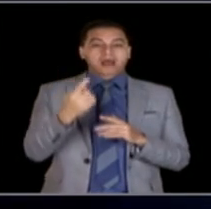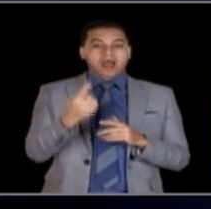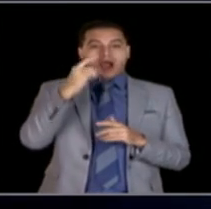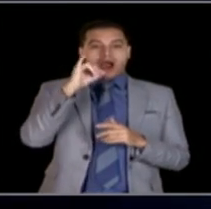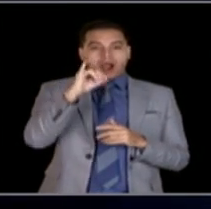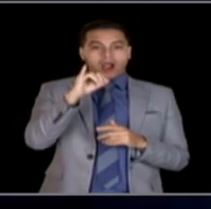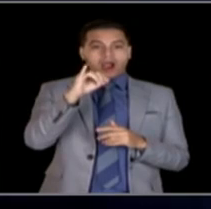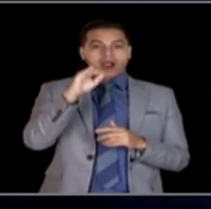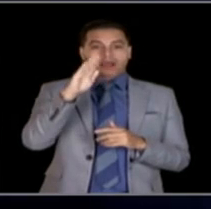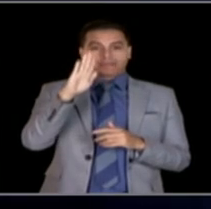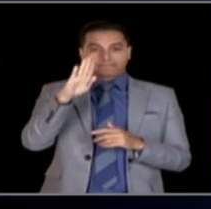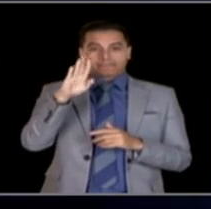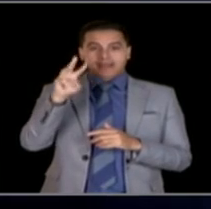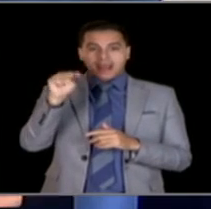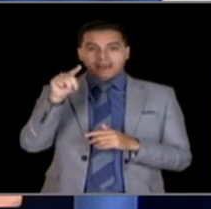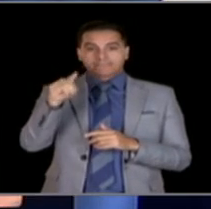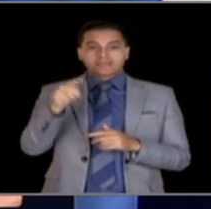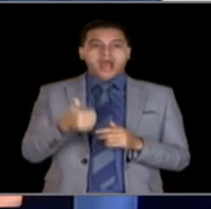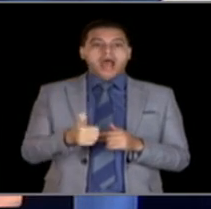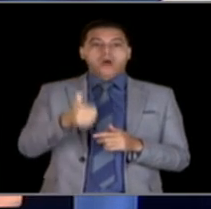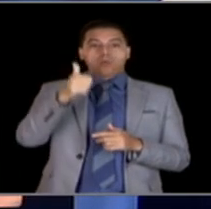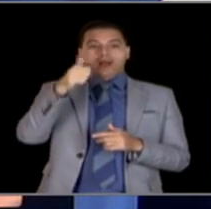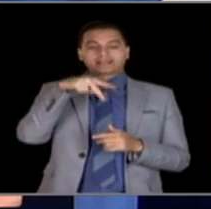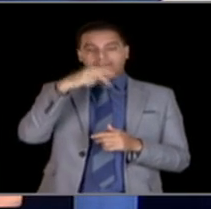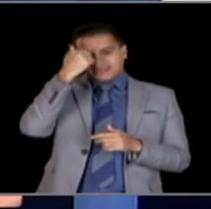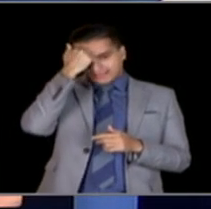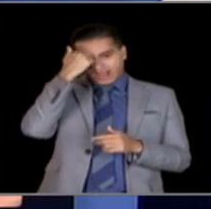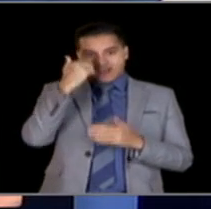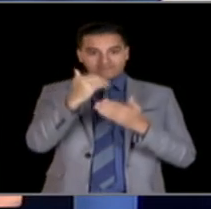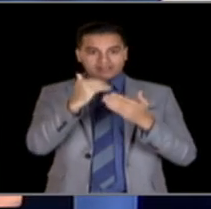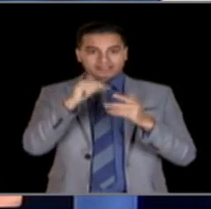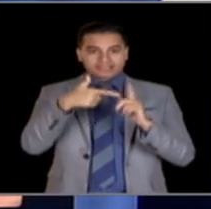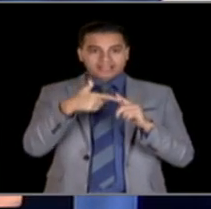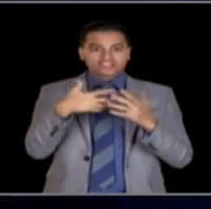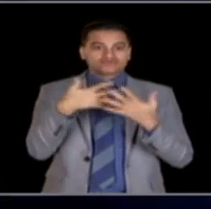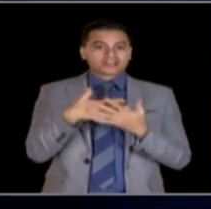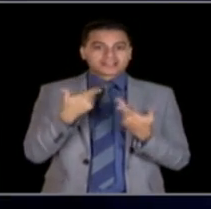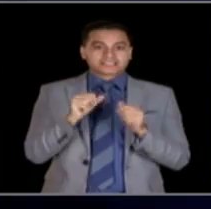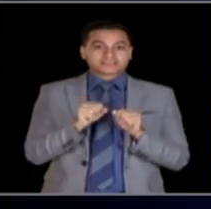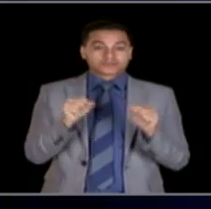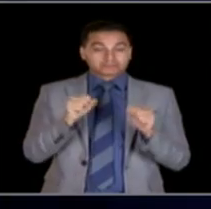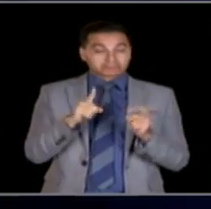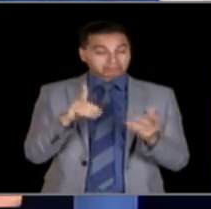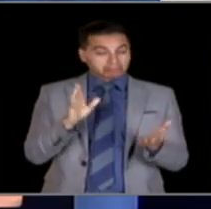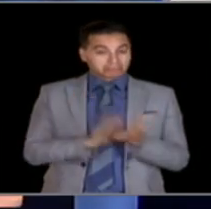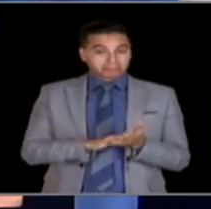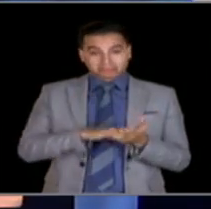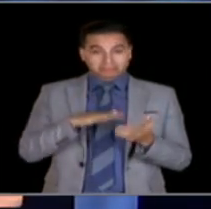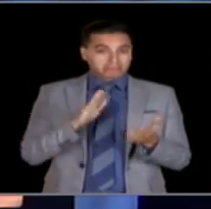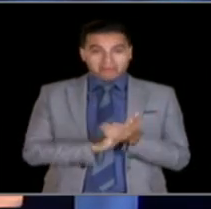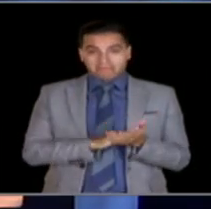8,682 براءة اختراع. دي بقى التانية، شركة إيه؟ سامسونج. برافو عليك، إجابة